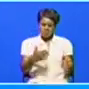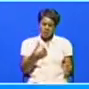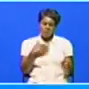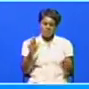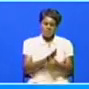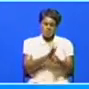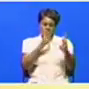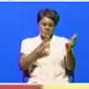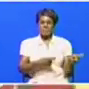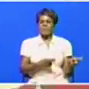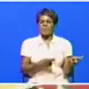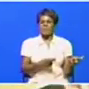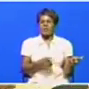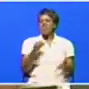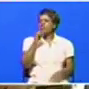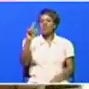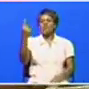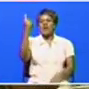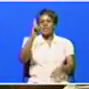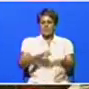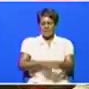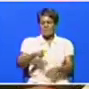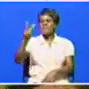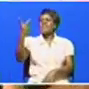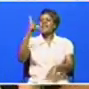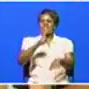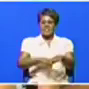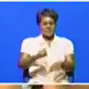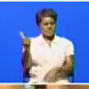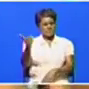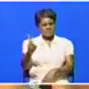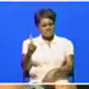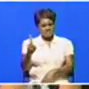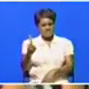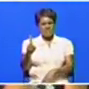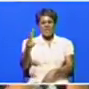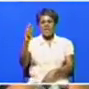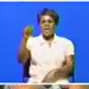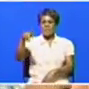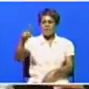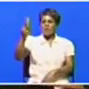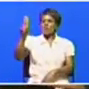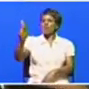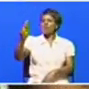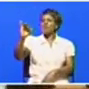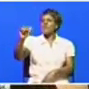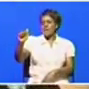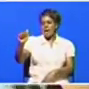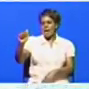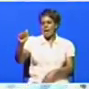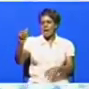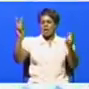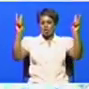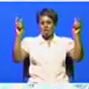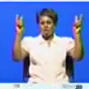hiyo. Sio mara ya kwanza, ya pili au hata ya tatu ambapo mbunge wa Gatundu Kusini Moses Kuria amegonga vichwa vya